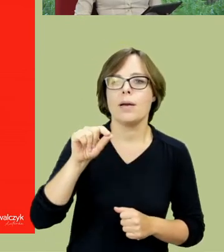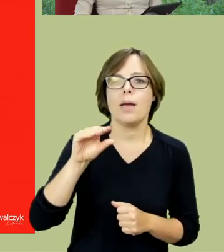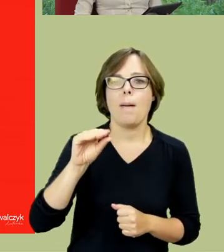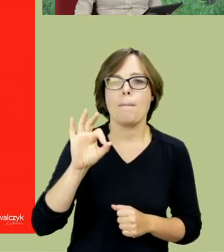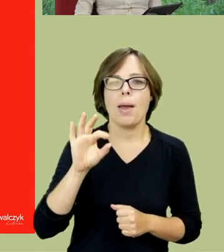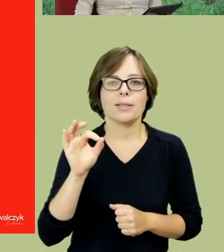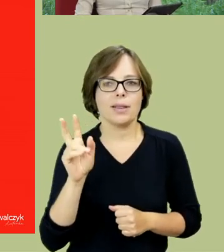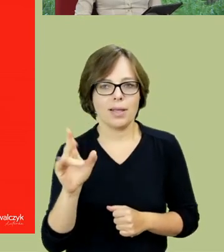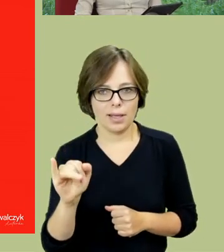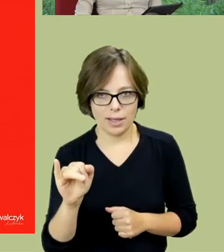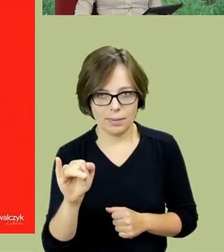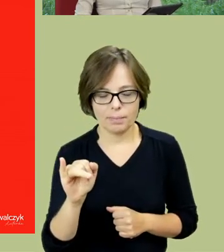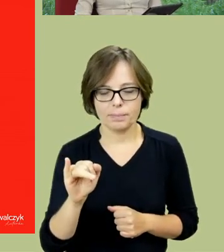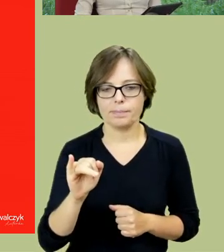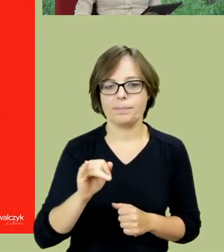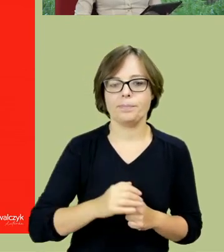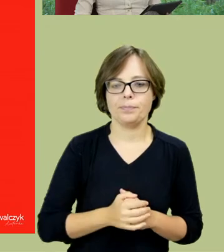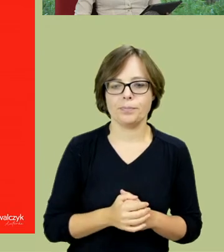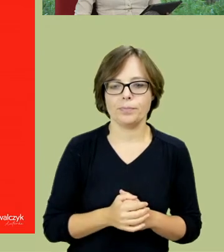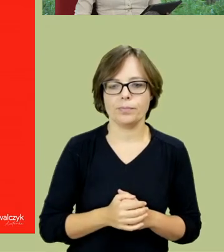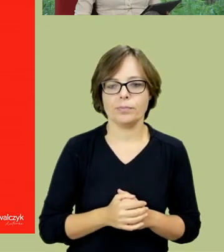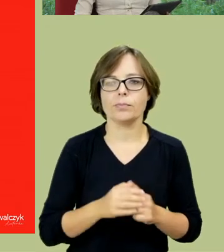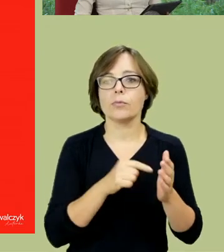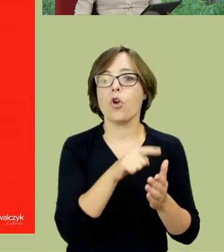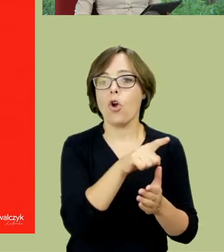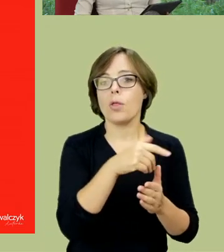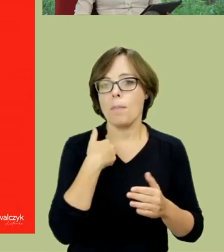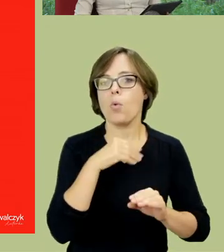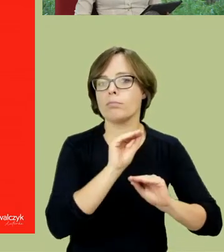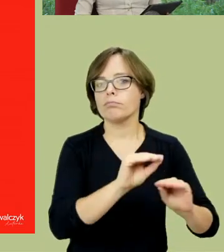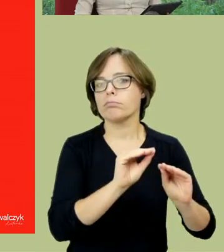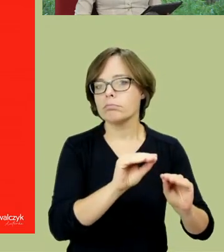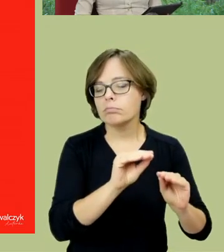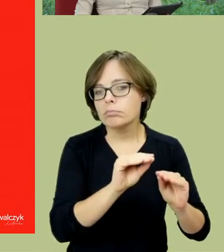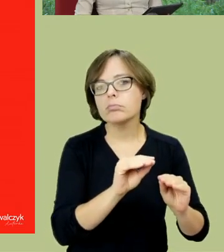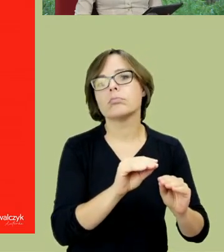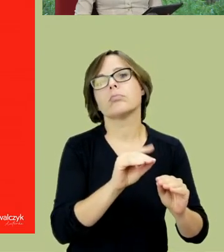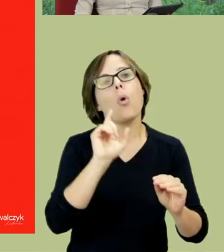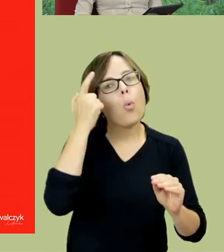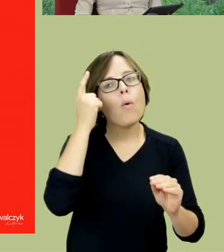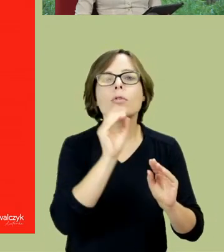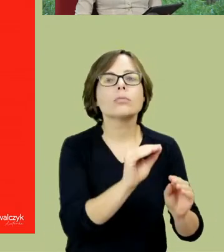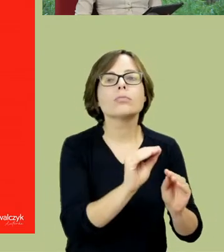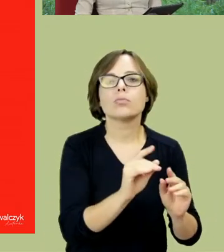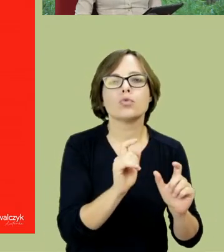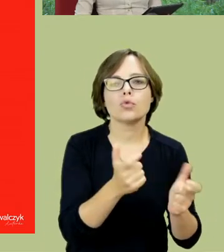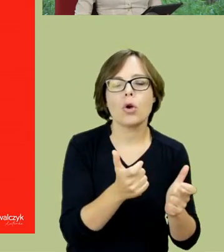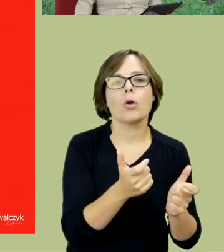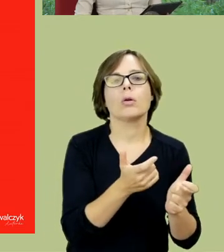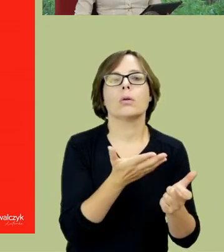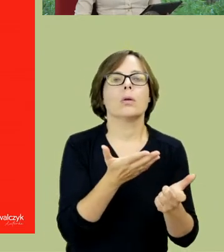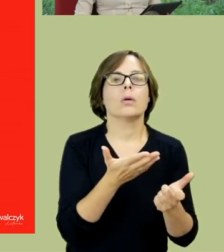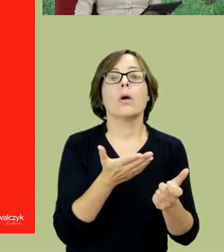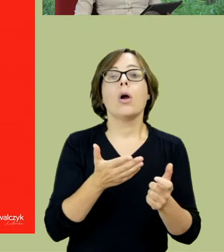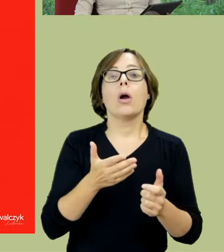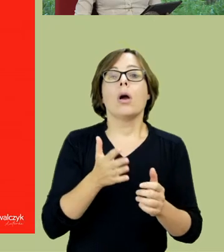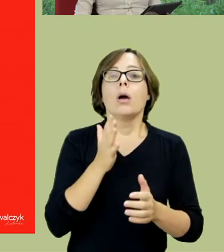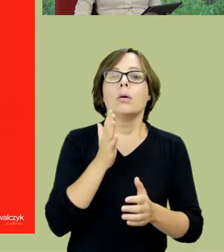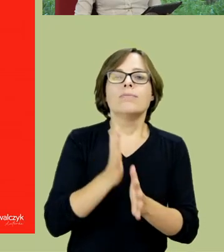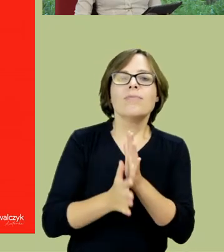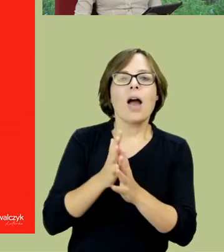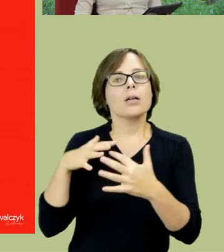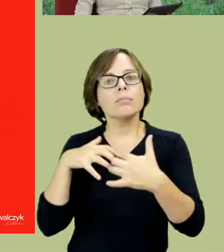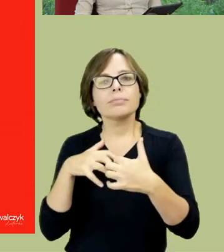członkinie tej formacji, były szkolone jednak znów głównie do służby pozafrontowej jako